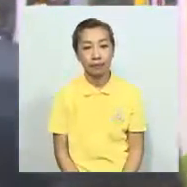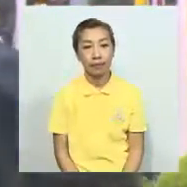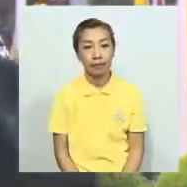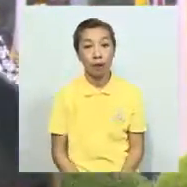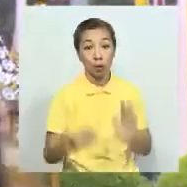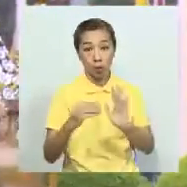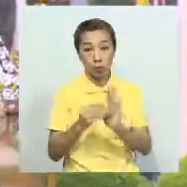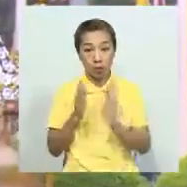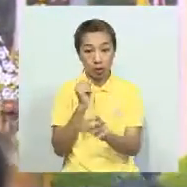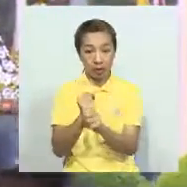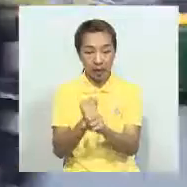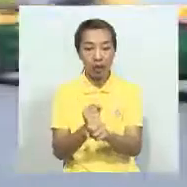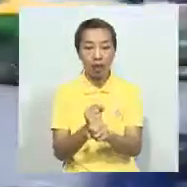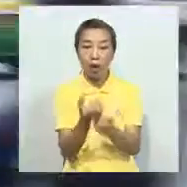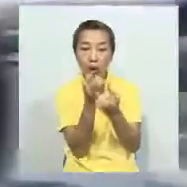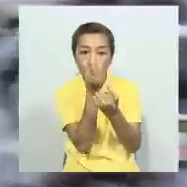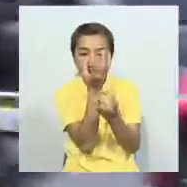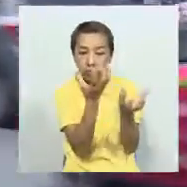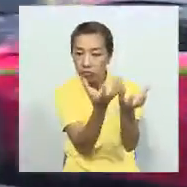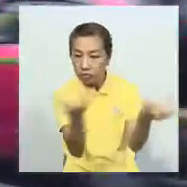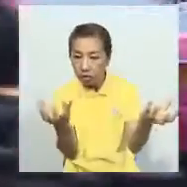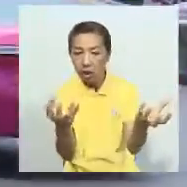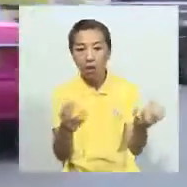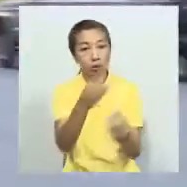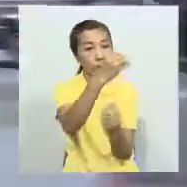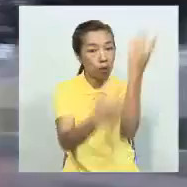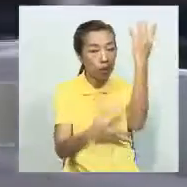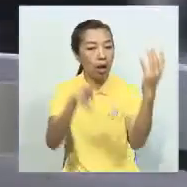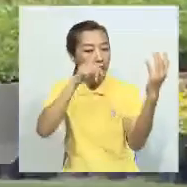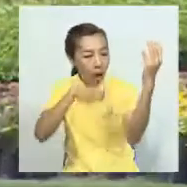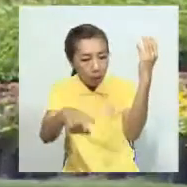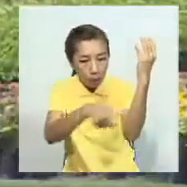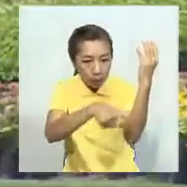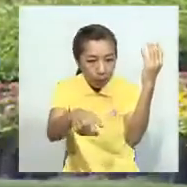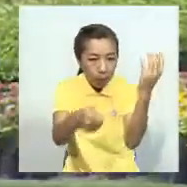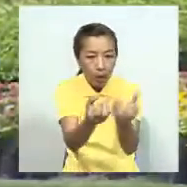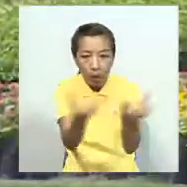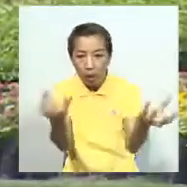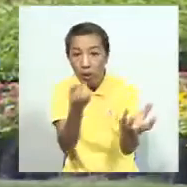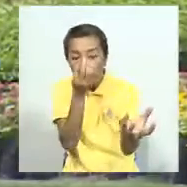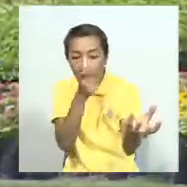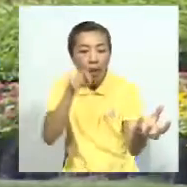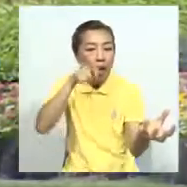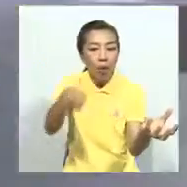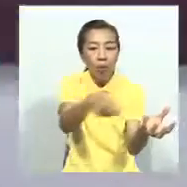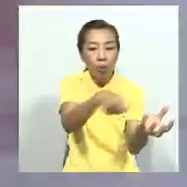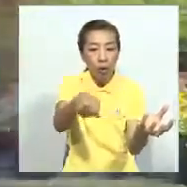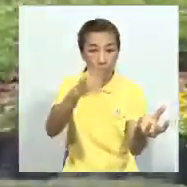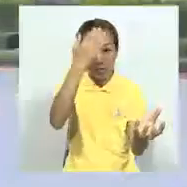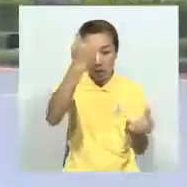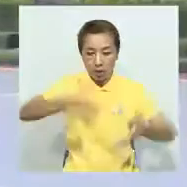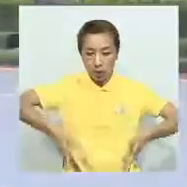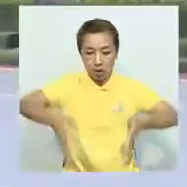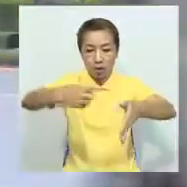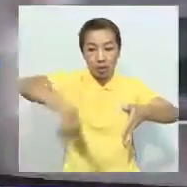จ้าหน้าที่นะคะก็ดูแลรดน้ำต้นไม้และไม้ประดับตกแต่งในเส้นทางเสด็จพระราชดำเนินเลียบพระนครโดยขบวนพยุหยาตราทางสถล